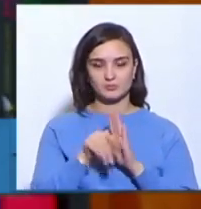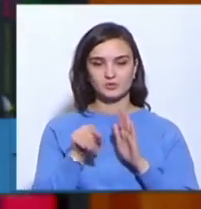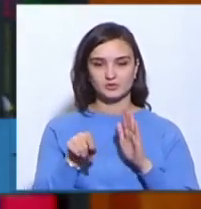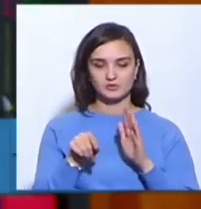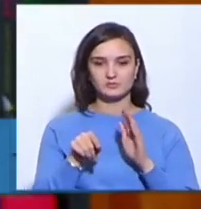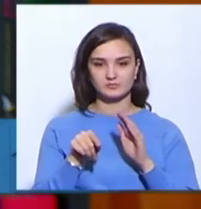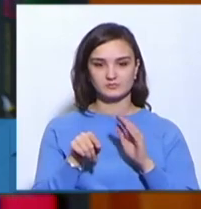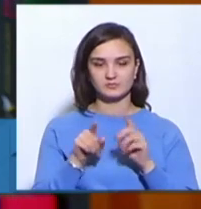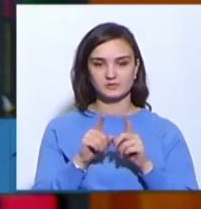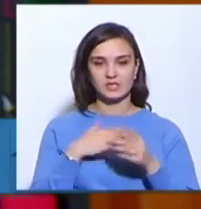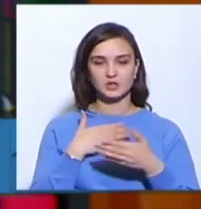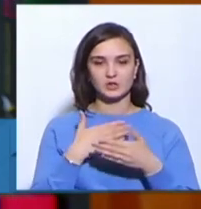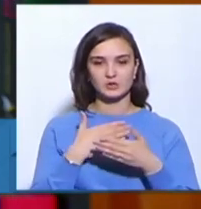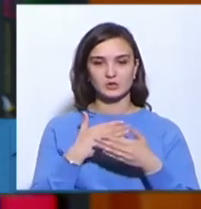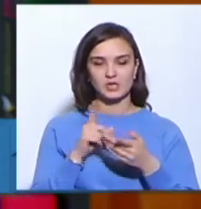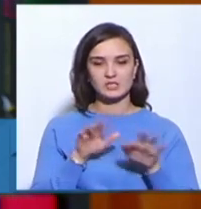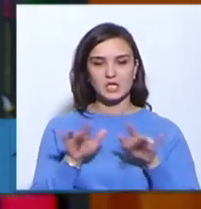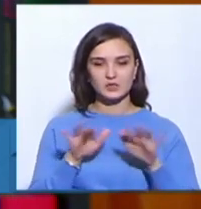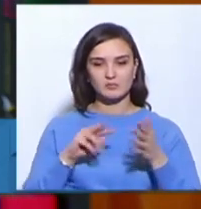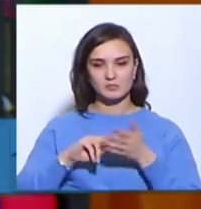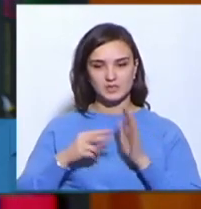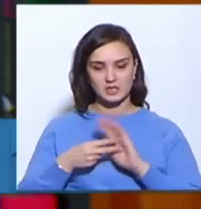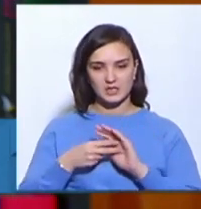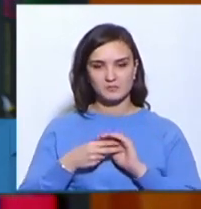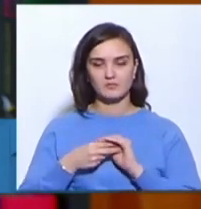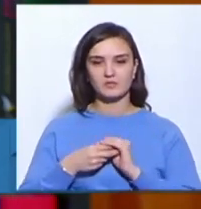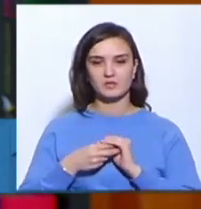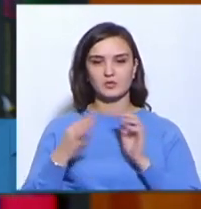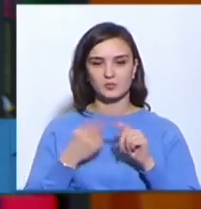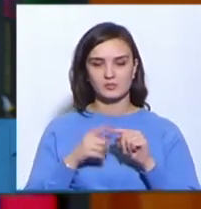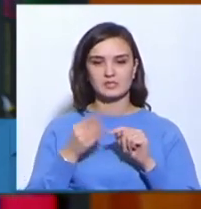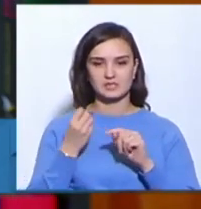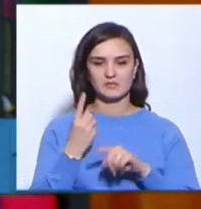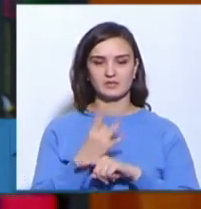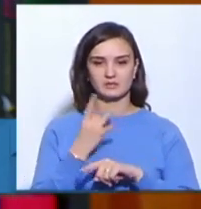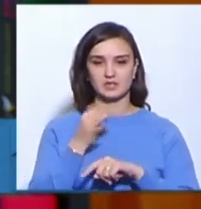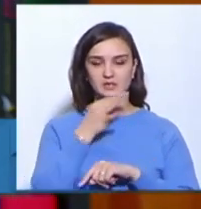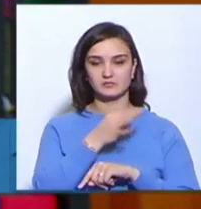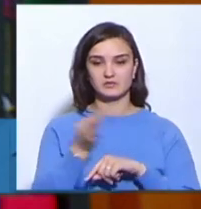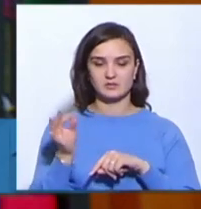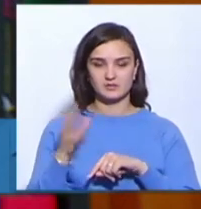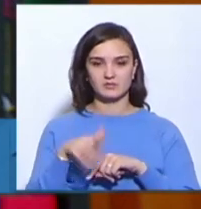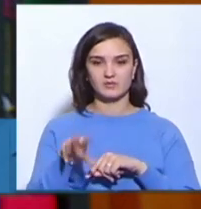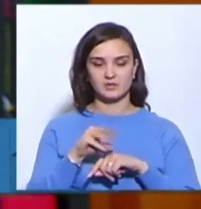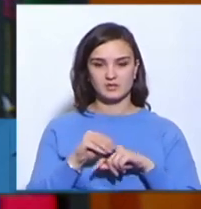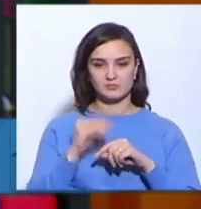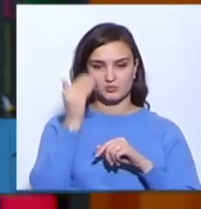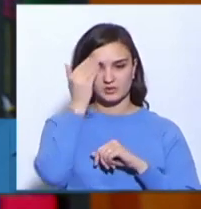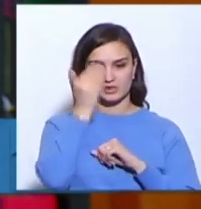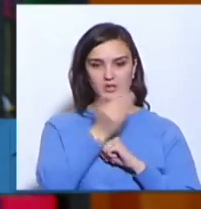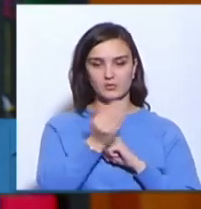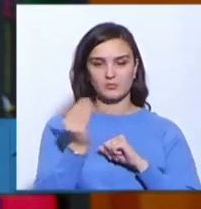გარკვეული აქტივობების დაგეგმას, ღონისძიებების დაგეგმას, რომელიც კიდევ ერთხელ შეახსენებს